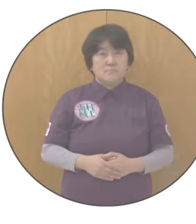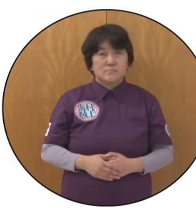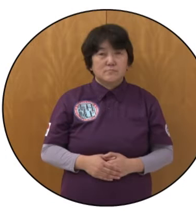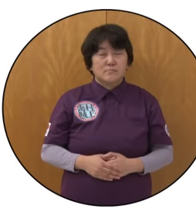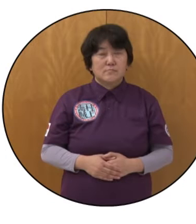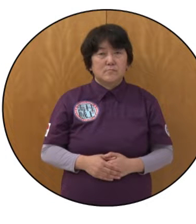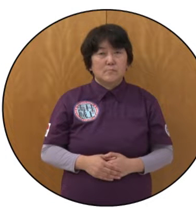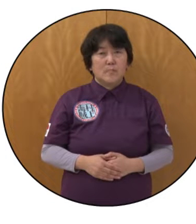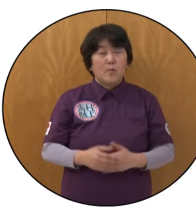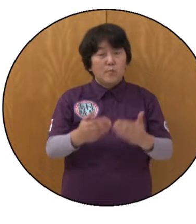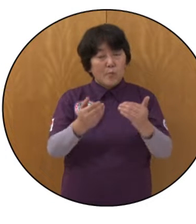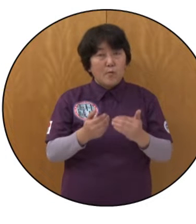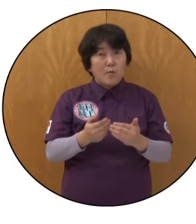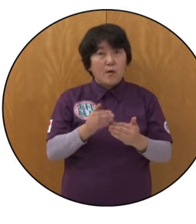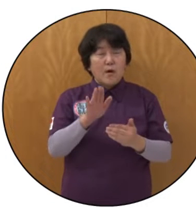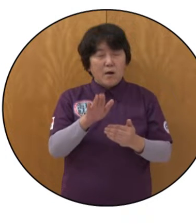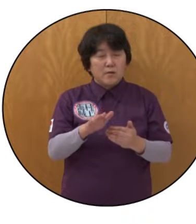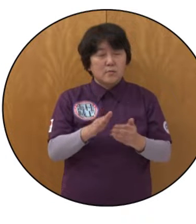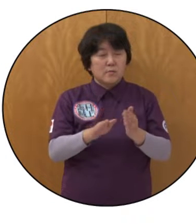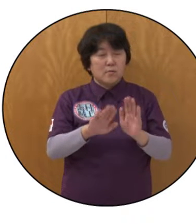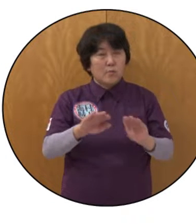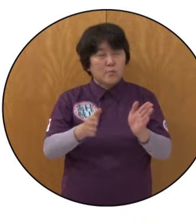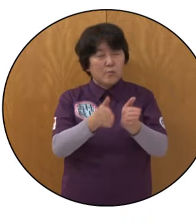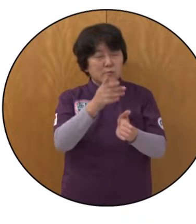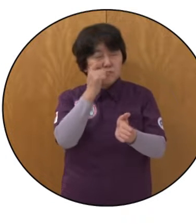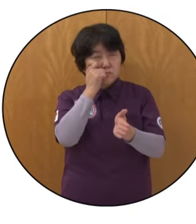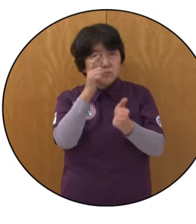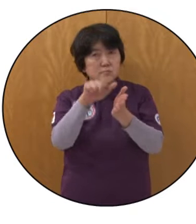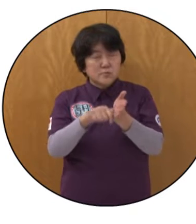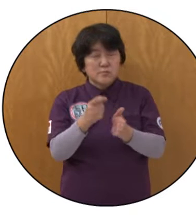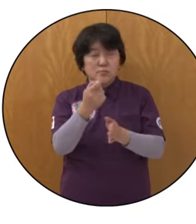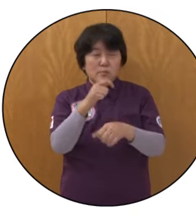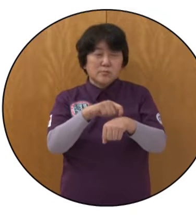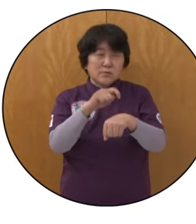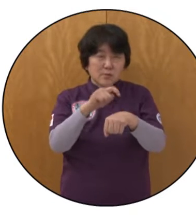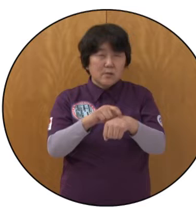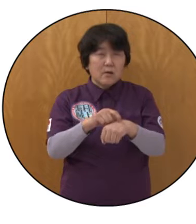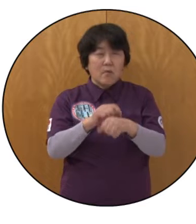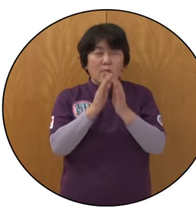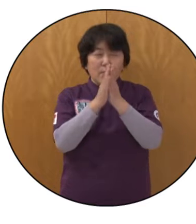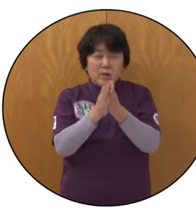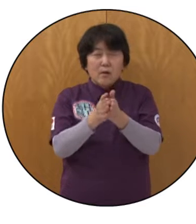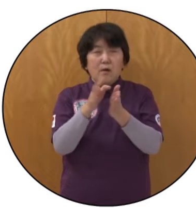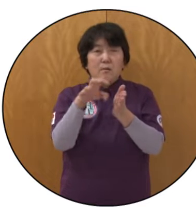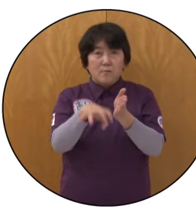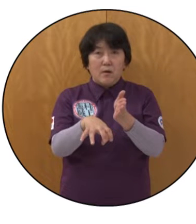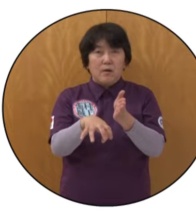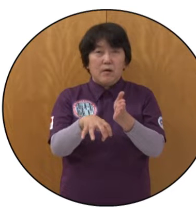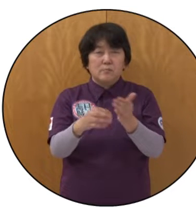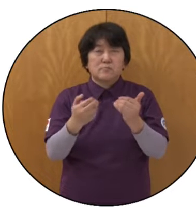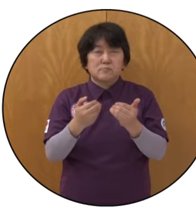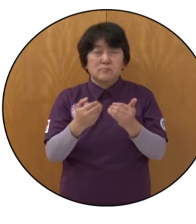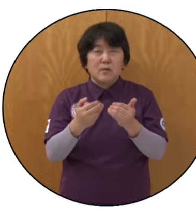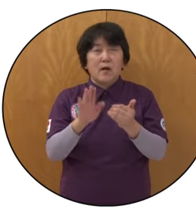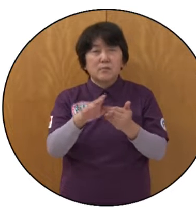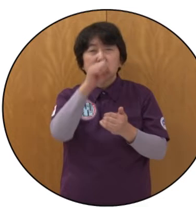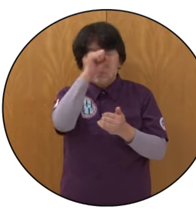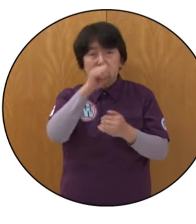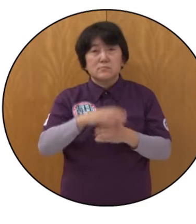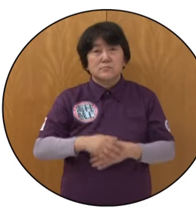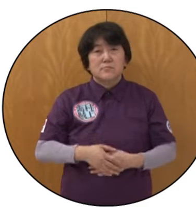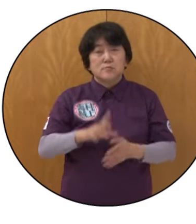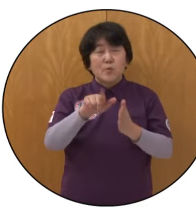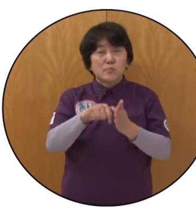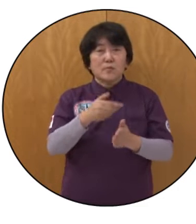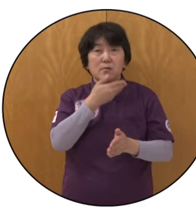何らかの理由で子どもを保育できないとき、少しの間でも子どもを預かってもらえると助かりますよね。こういった